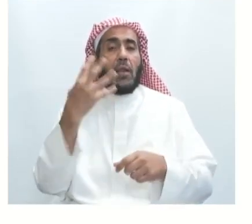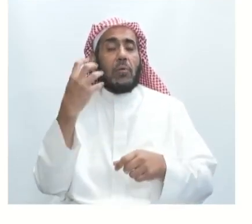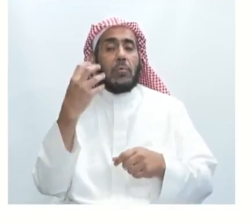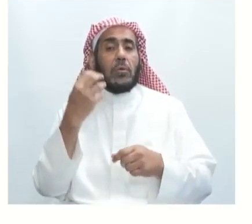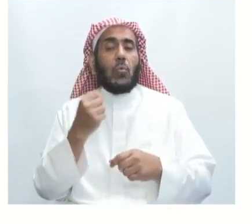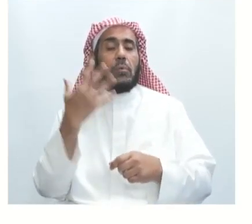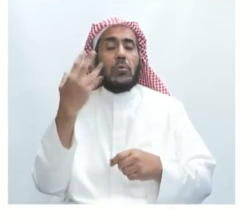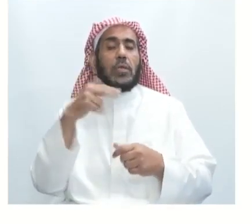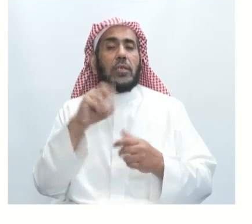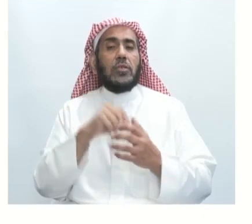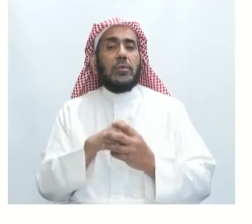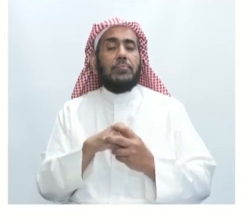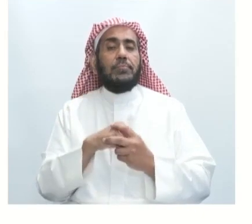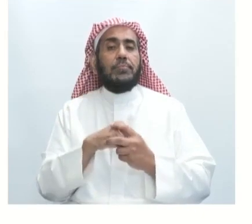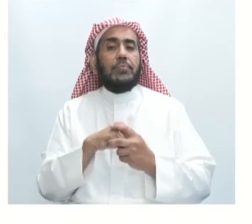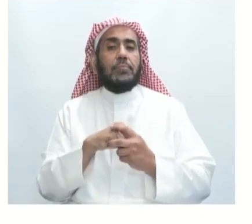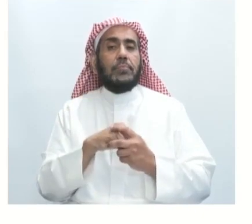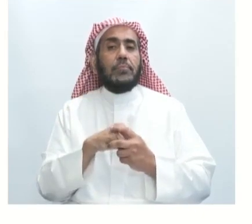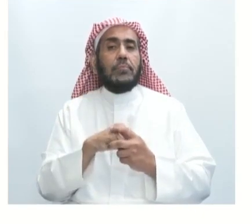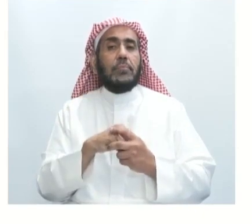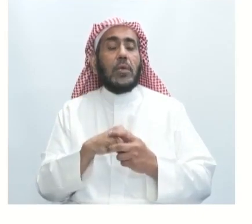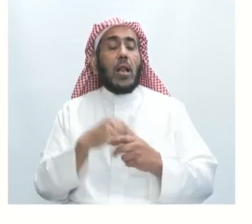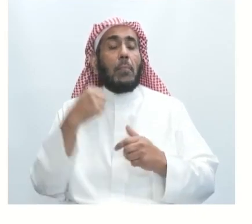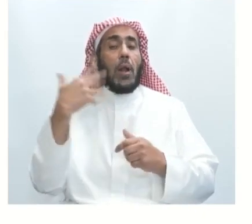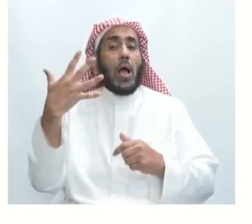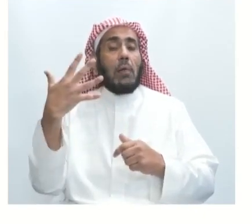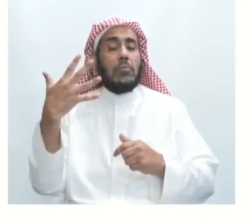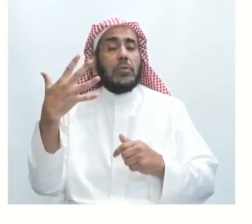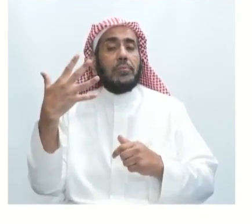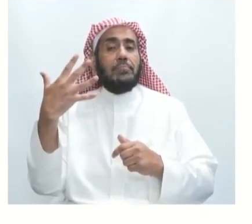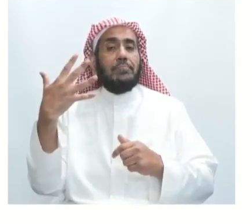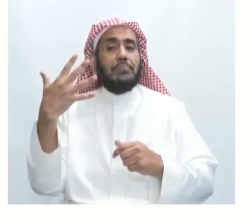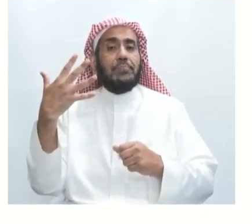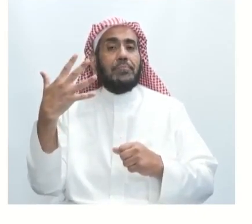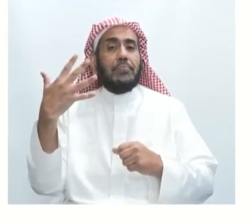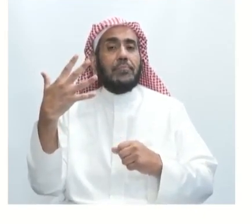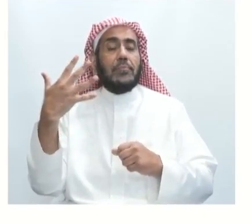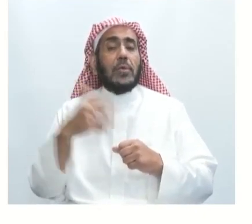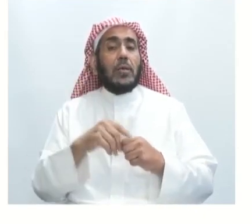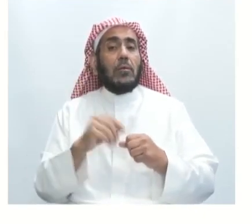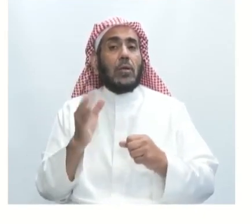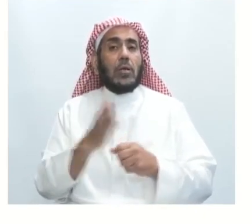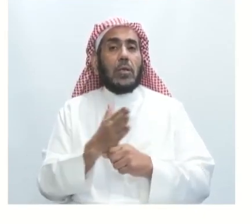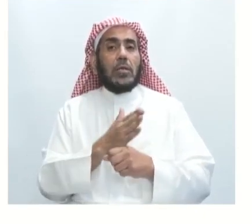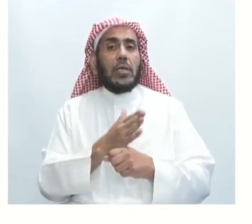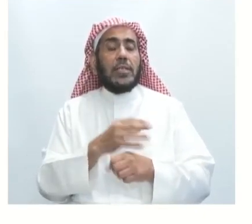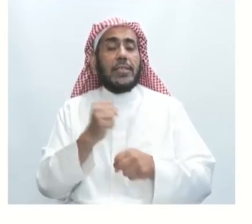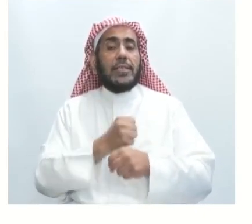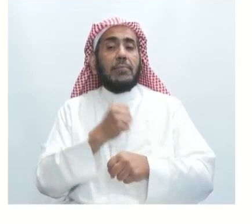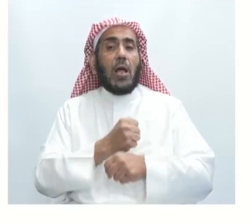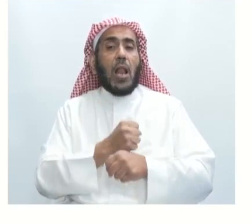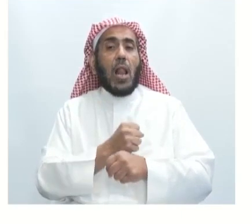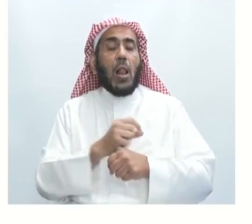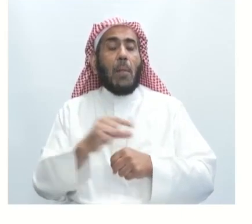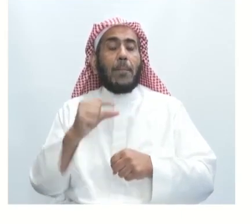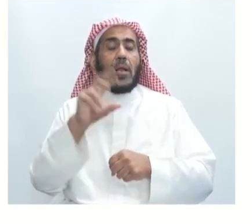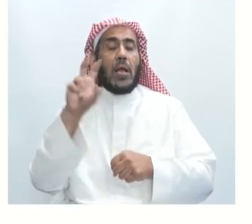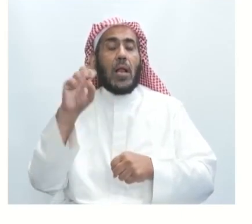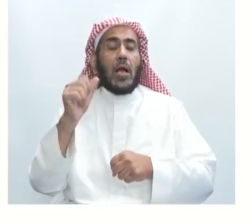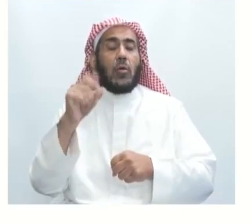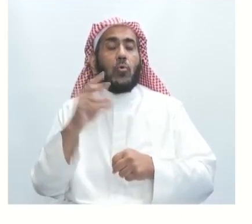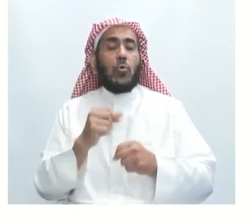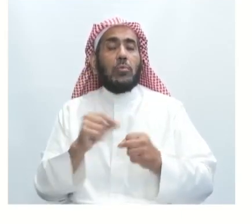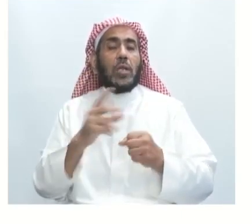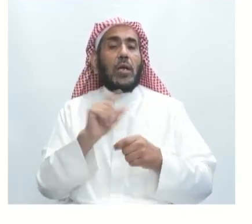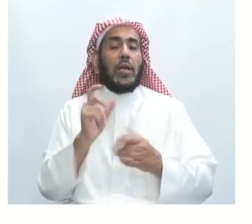1435 للهجره الامر الخامس وهو من اوجه استعمال مصطلح القانون ومصطلح